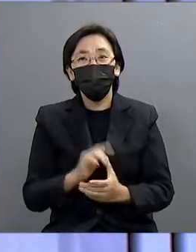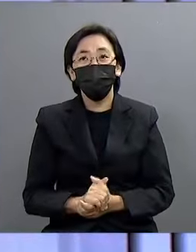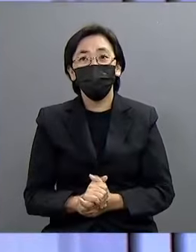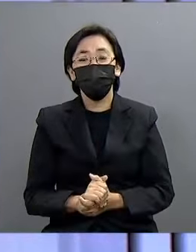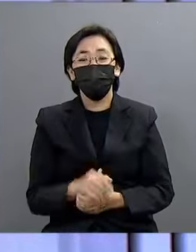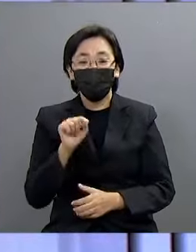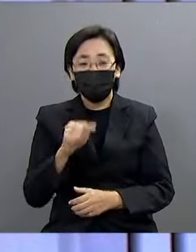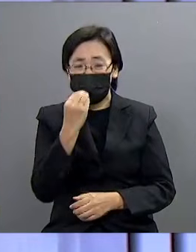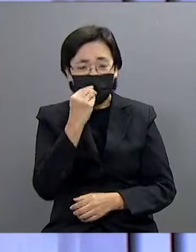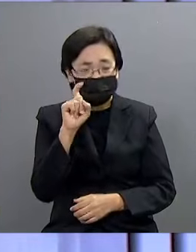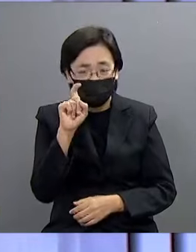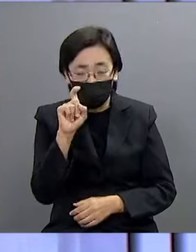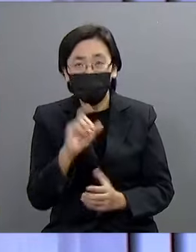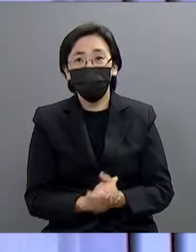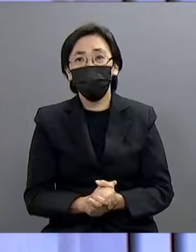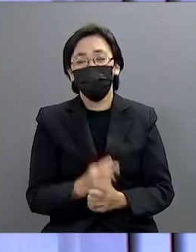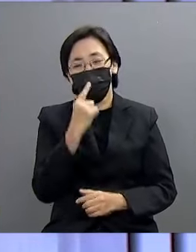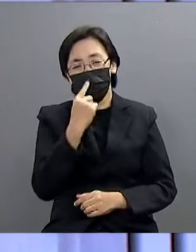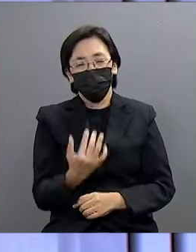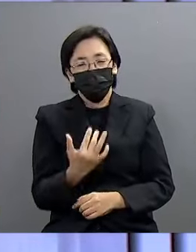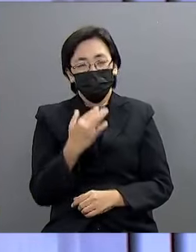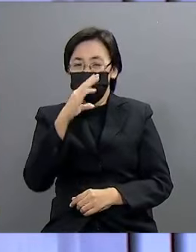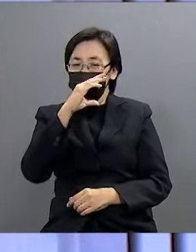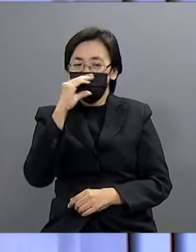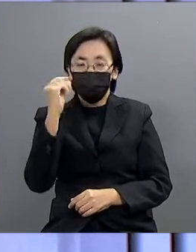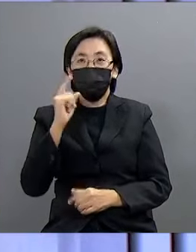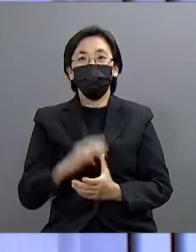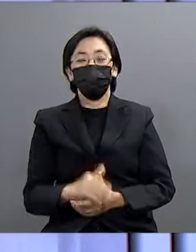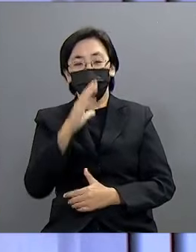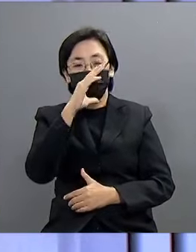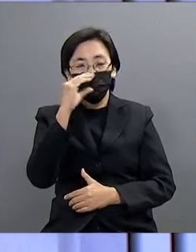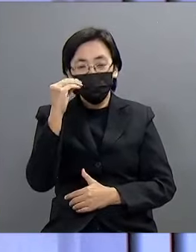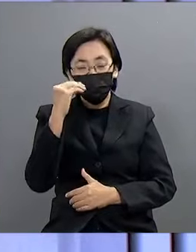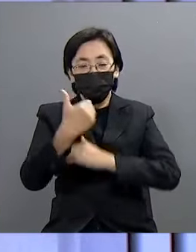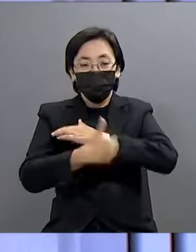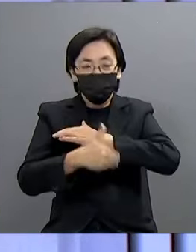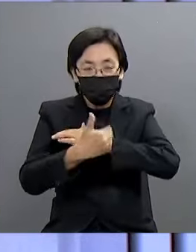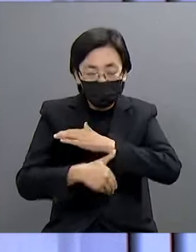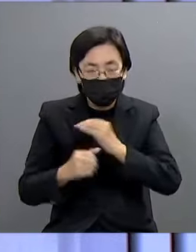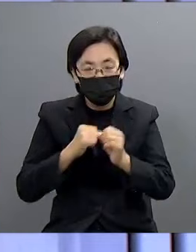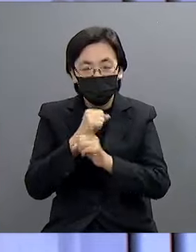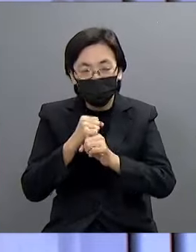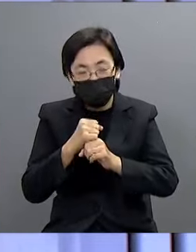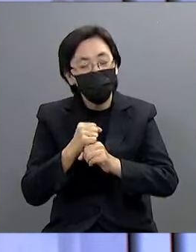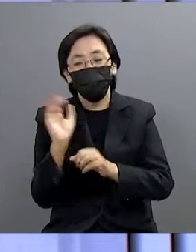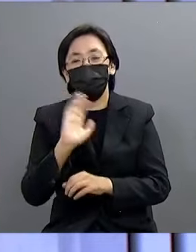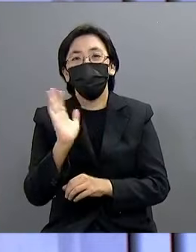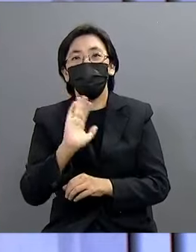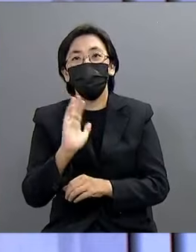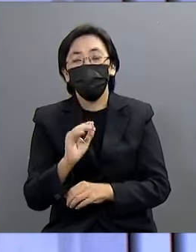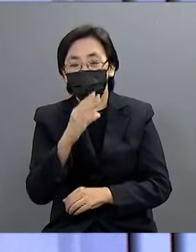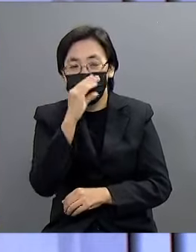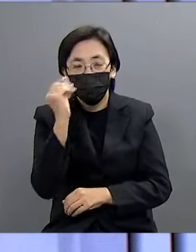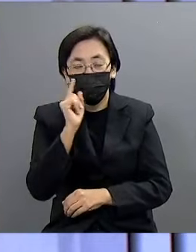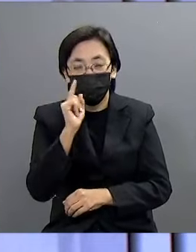ได้นะครับแต่กลิ่นหอมมากเลยหอมที่ว่านั้นไม่ได้หอมเบเกอรี่ไม่ได้หอมนมหอมขนมปังนะครับแต่หอมกลิ่นเทียนหอมคุณผู้ชม